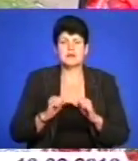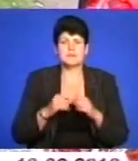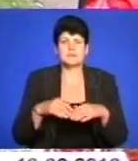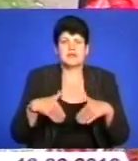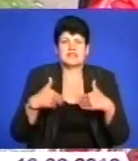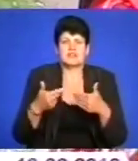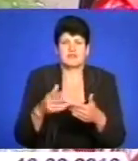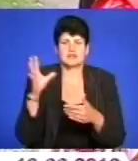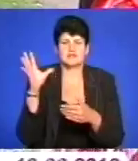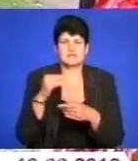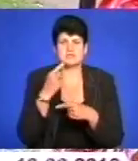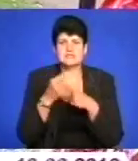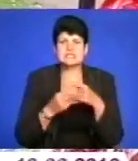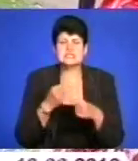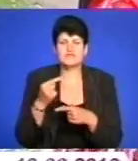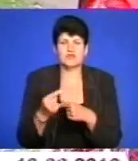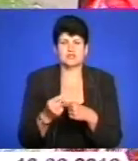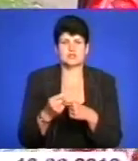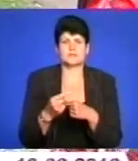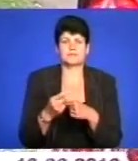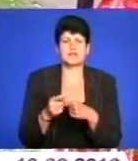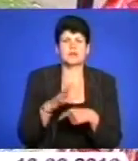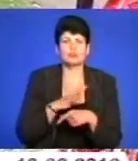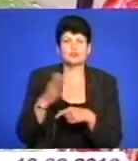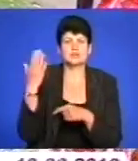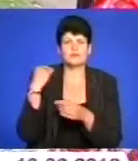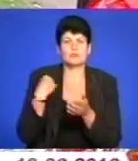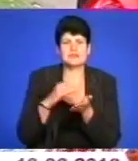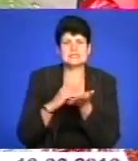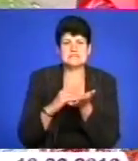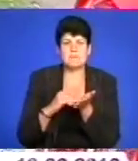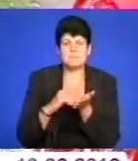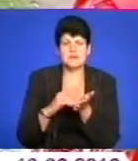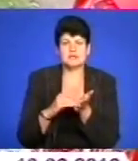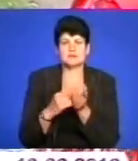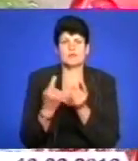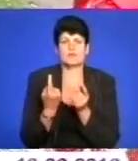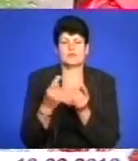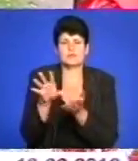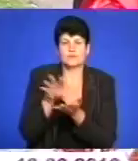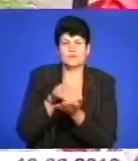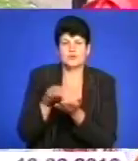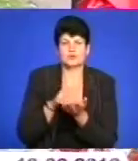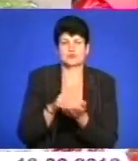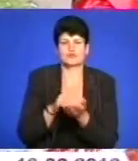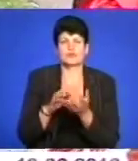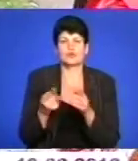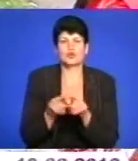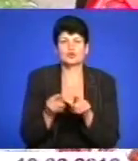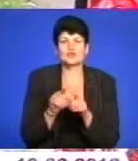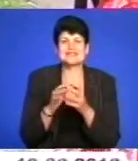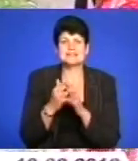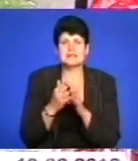всі звичаї, обряди, які колись були. Ми записуємо своїх односельчан, вони нам підказують, щось